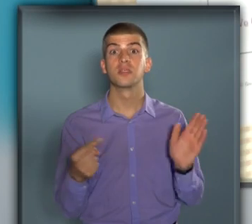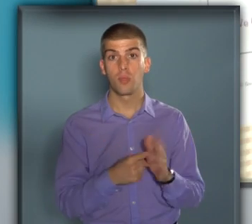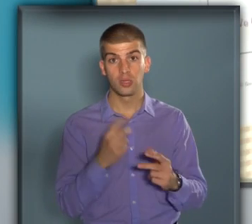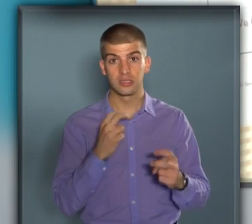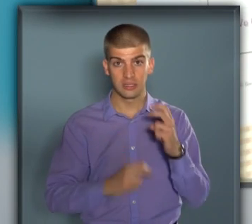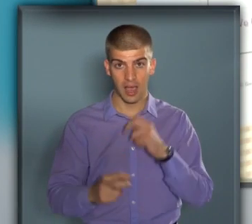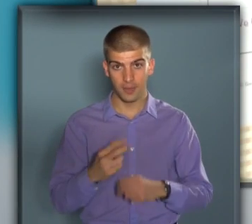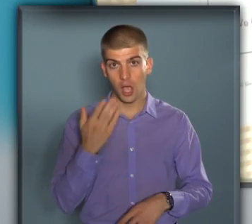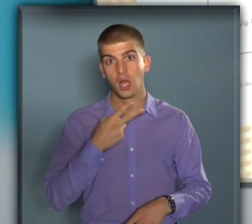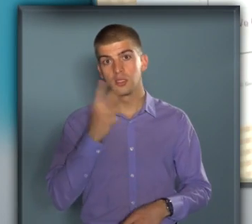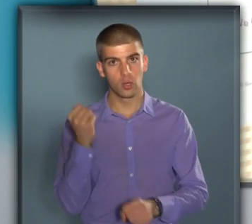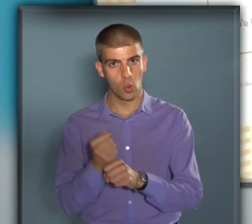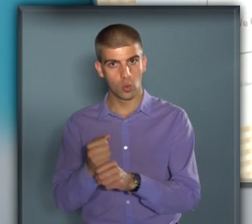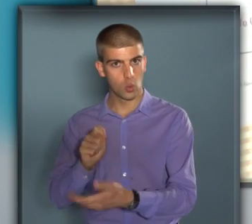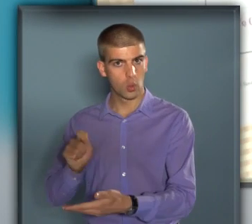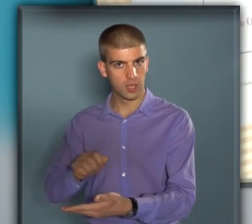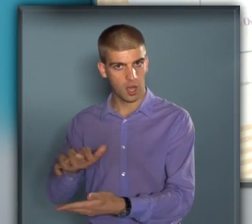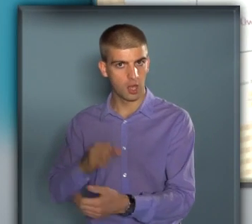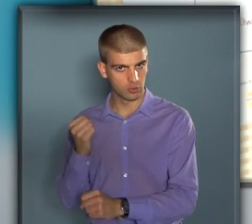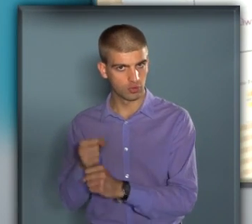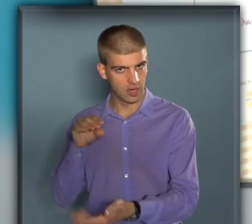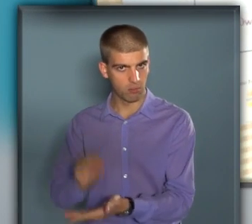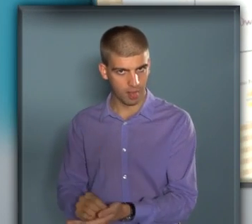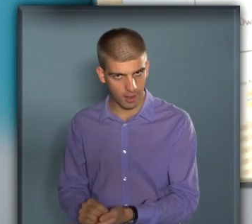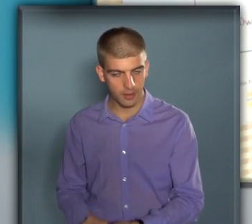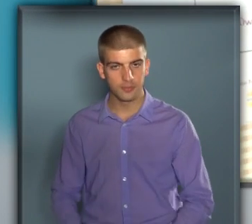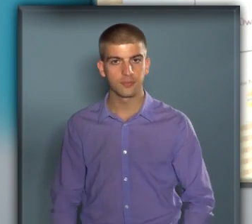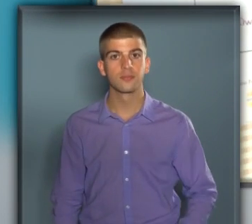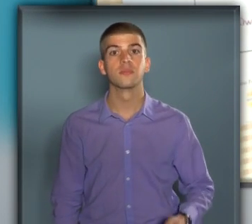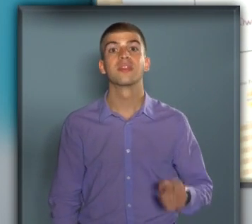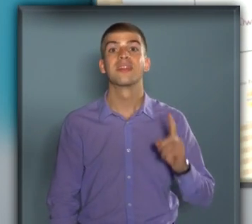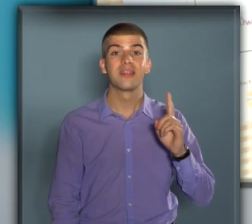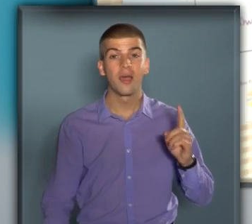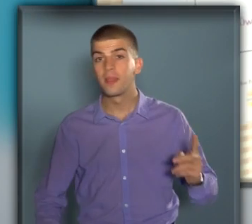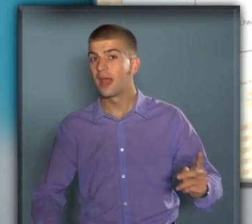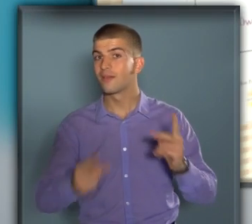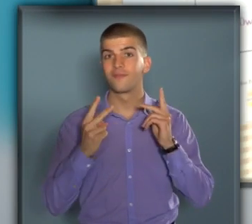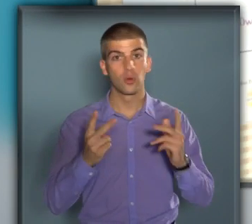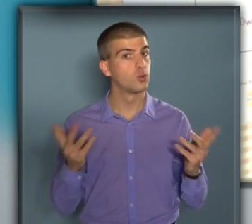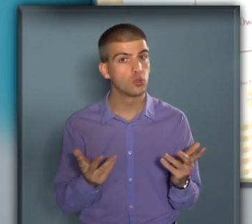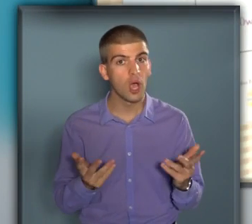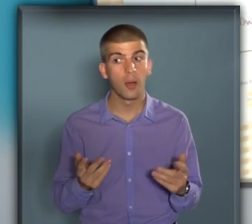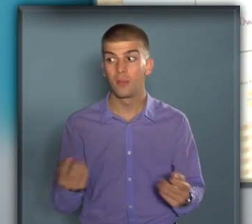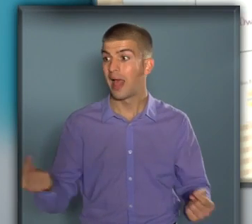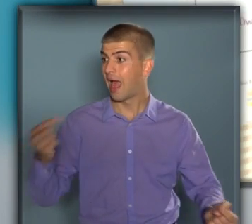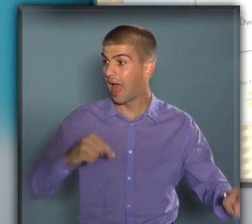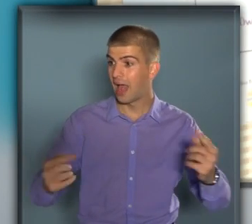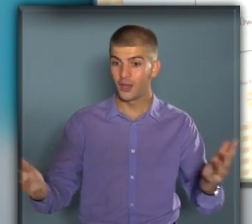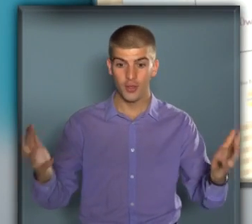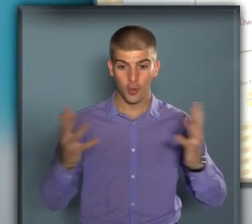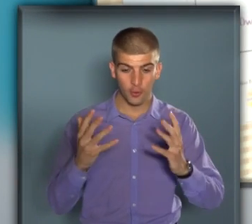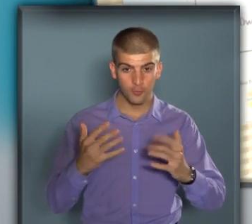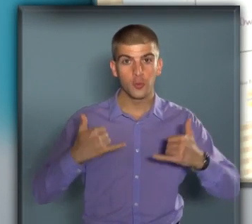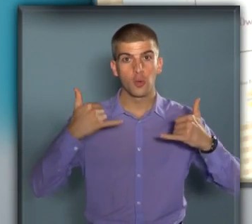a szakdolgozóknak, akik ezt elvégzik, de ami ebben nagyon lényeges az az, hogy ők eljönnek, és nem valamilyen